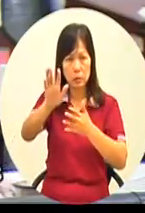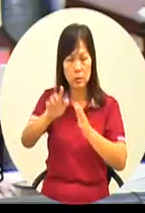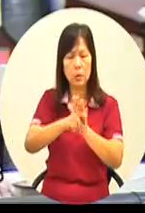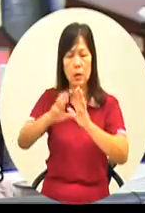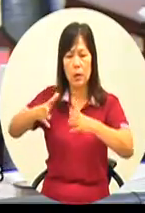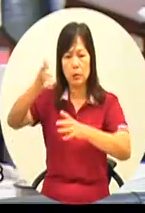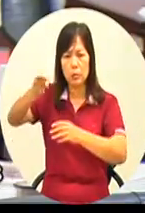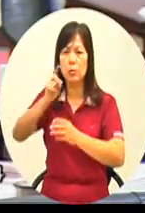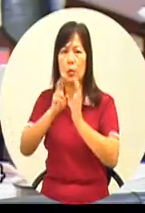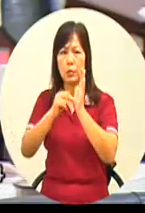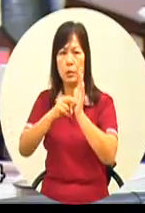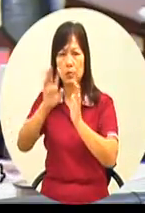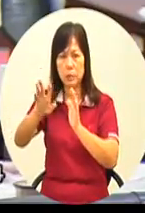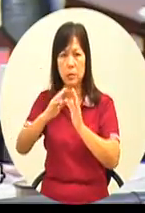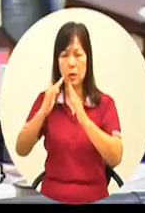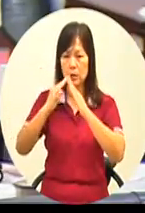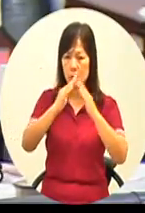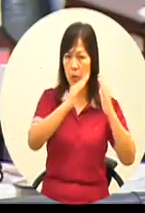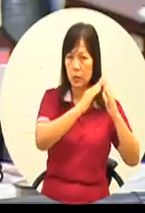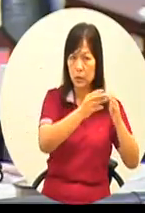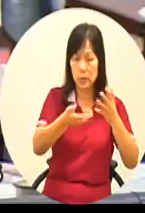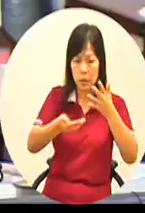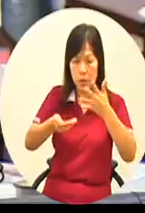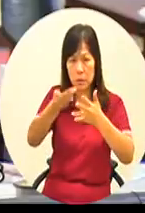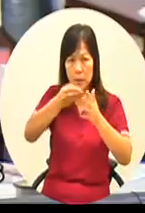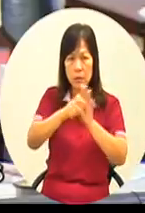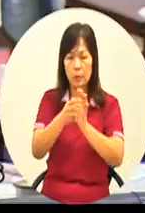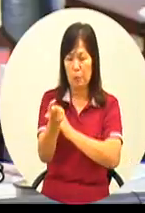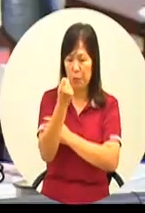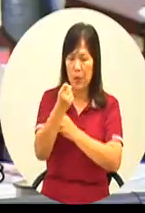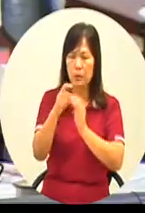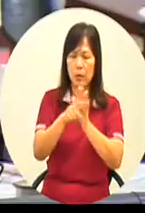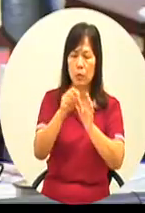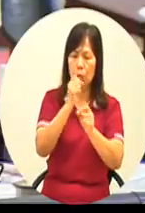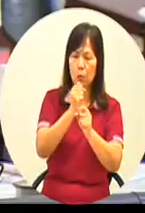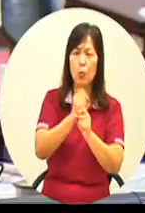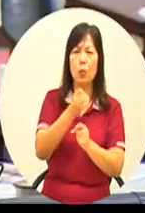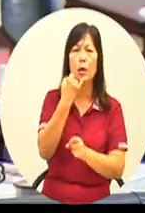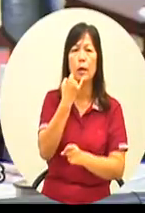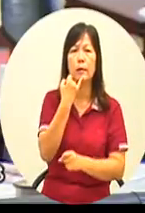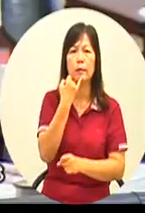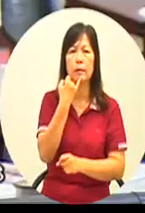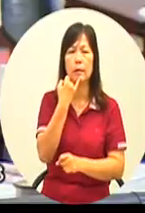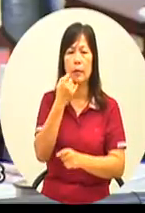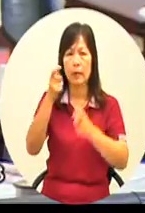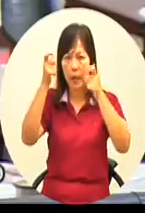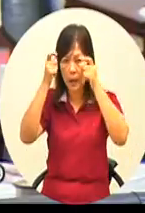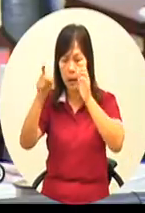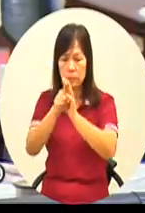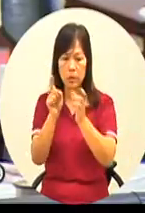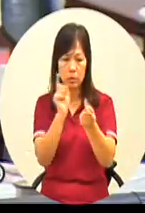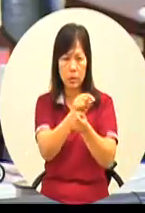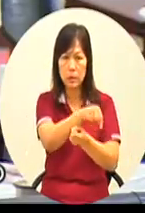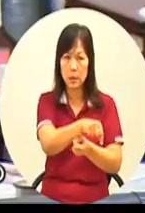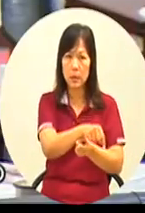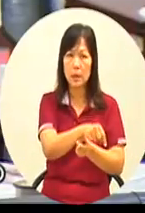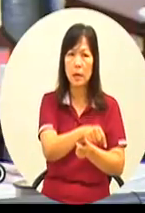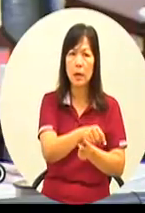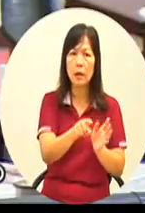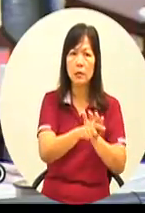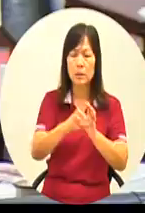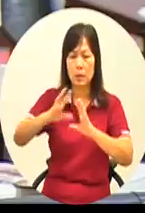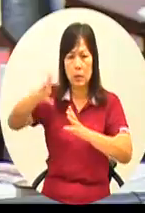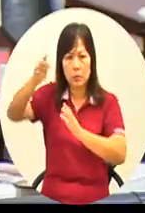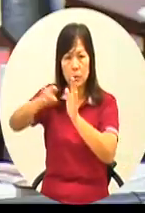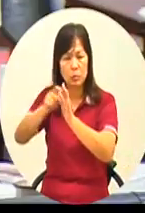讲，在城市的层级其实可以有更积极的角色跟作为。那么高雄对于新南向政策呢，其实总统